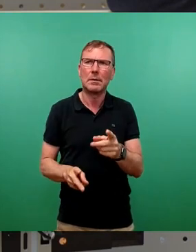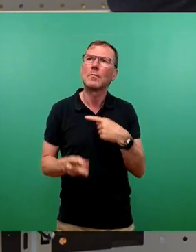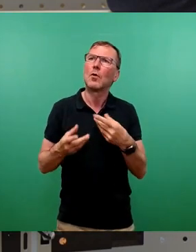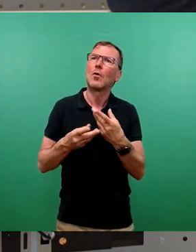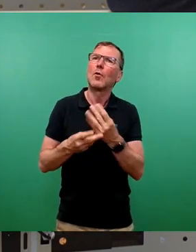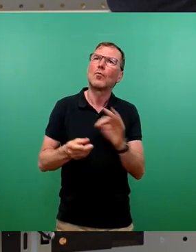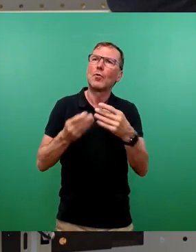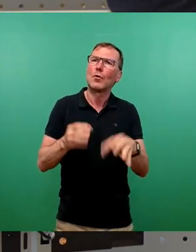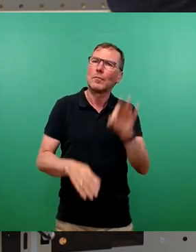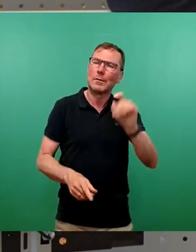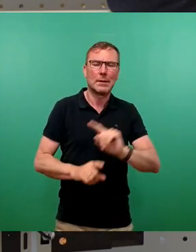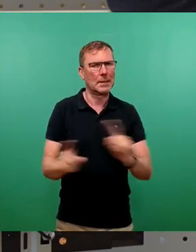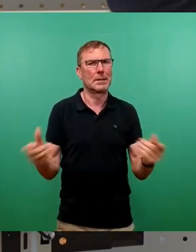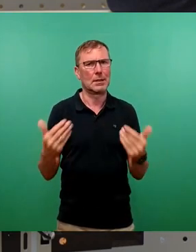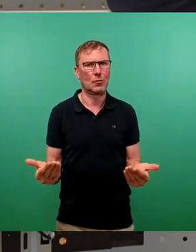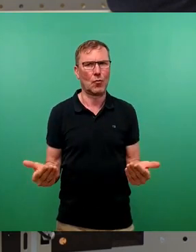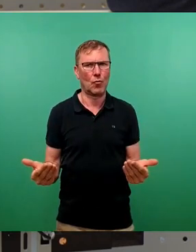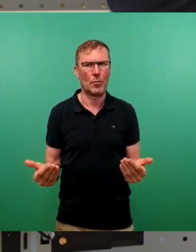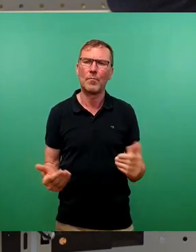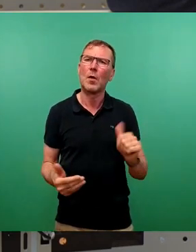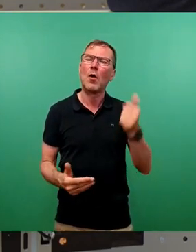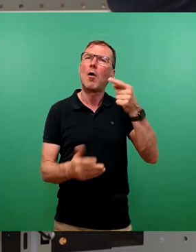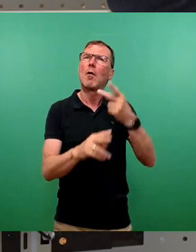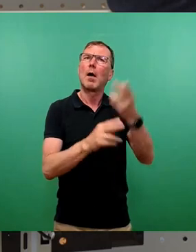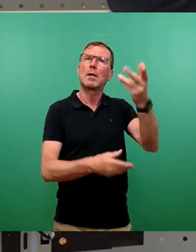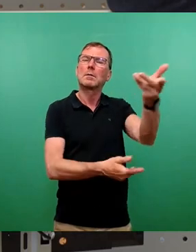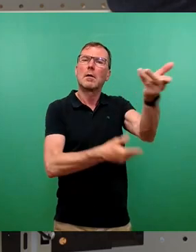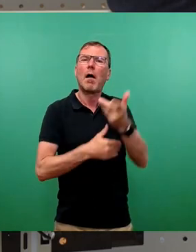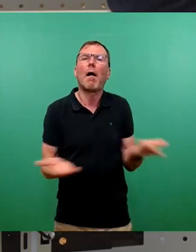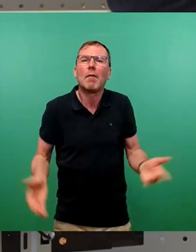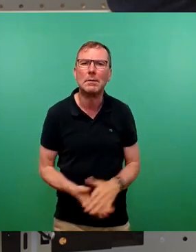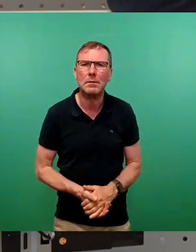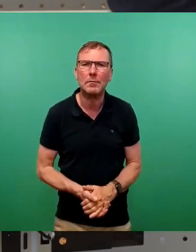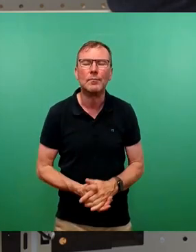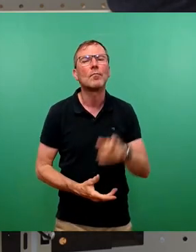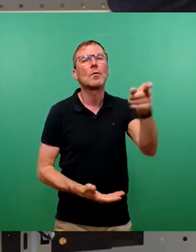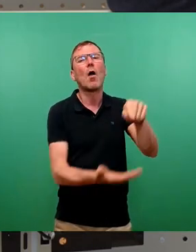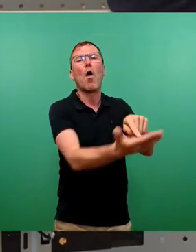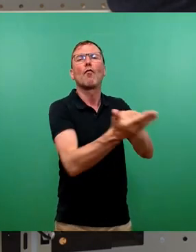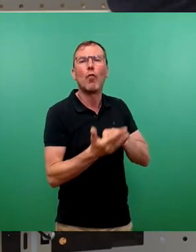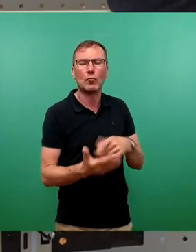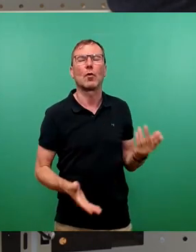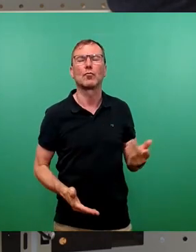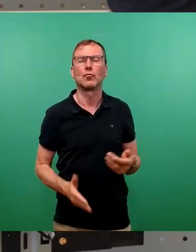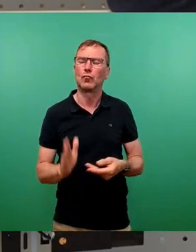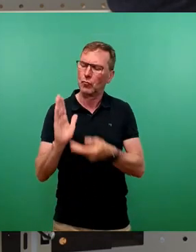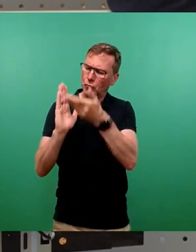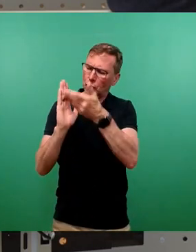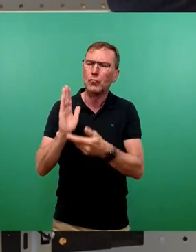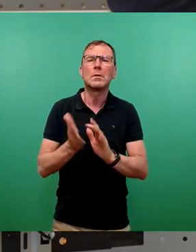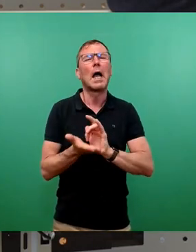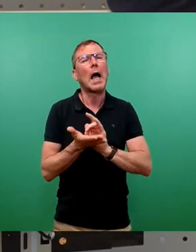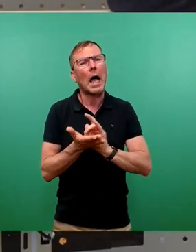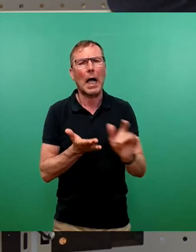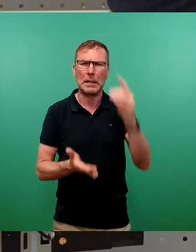arbeitet. Was hat uns der Oberbürgermeister vorgeschlagen? Er hat uns vorgeschlagen, zunächst mal eine reine Männerriege,